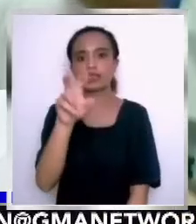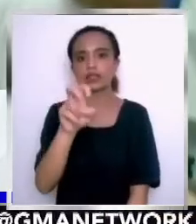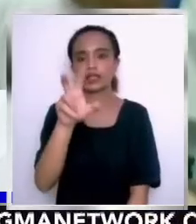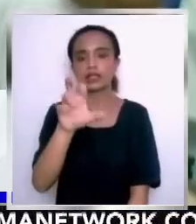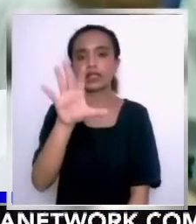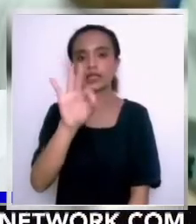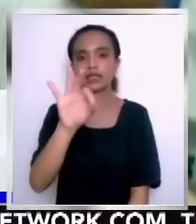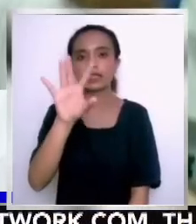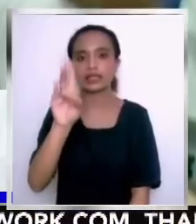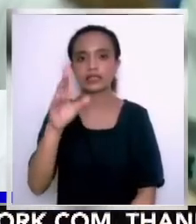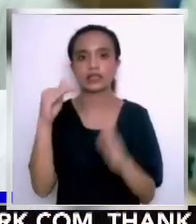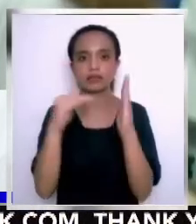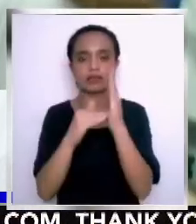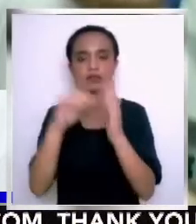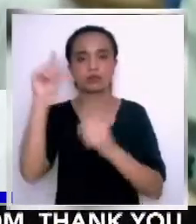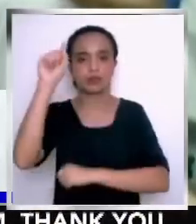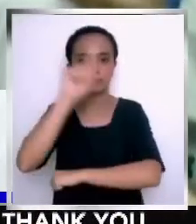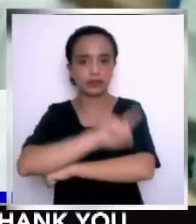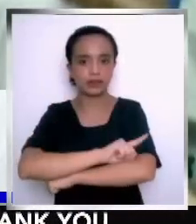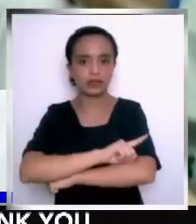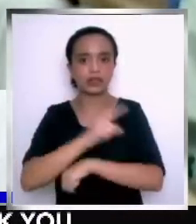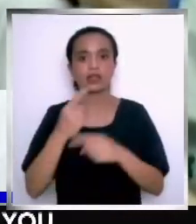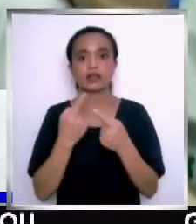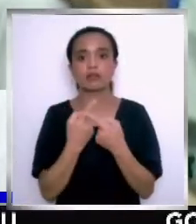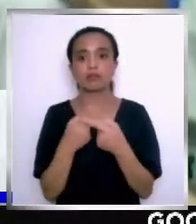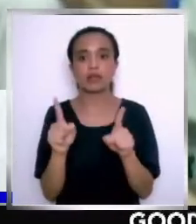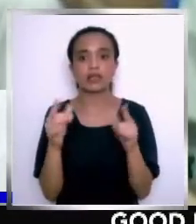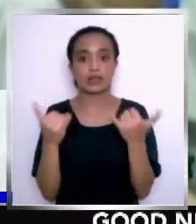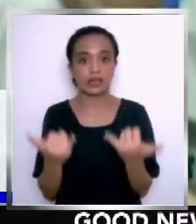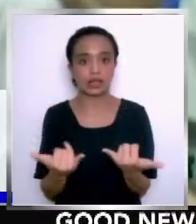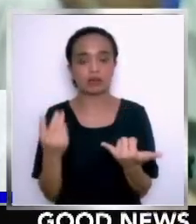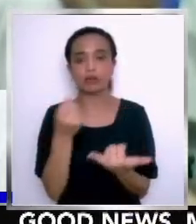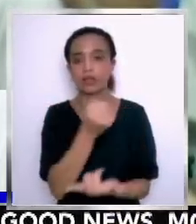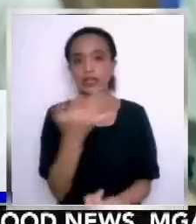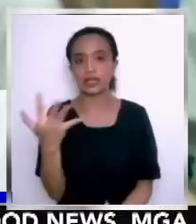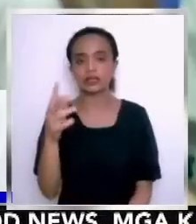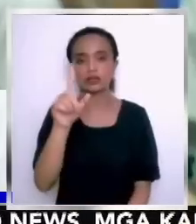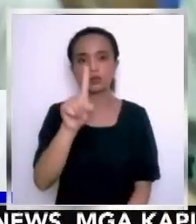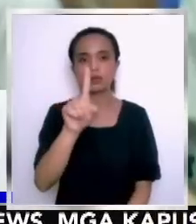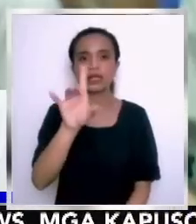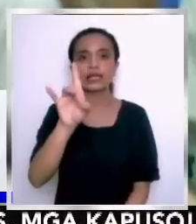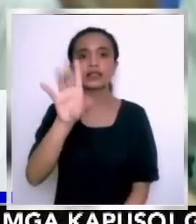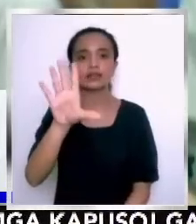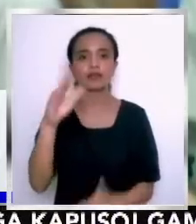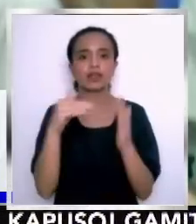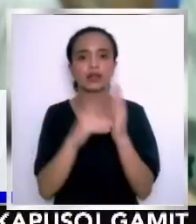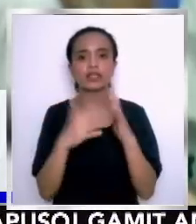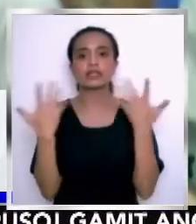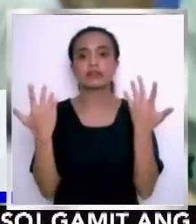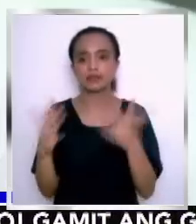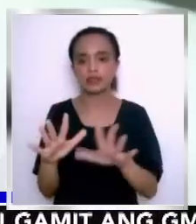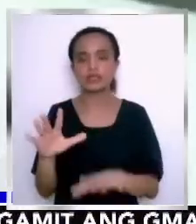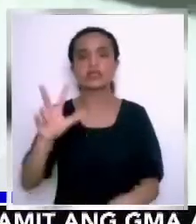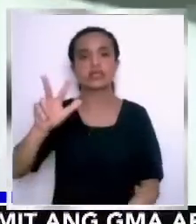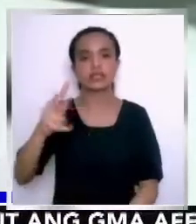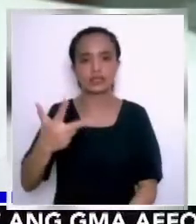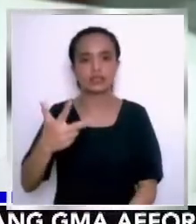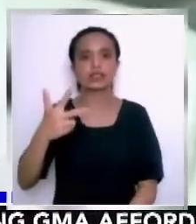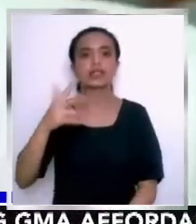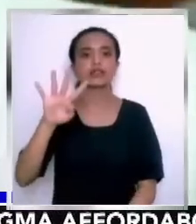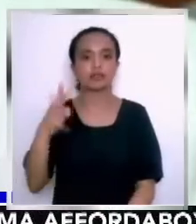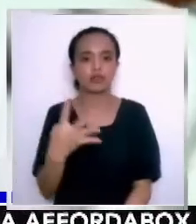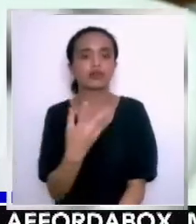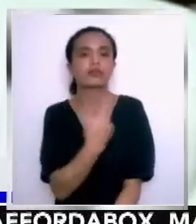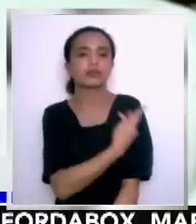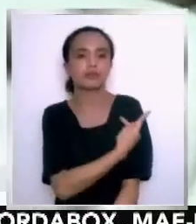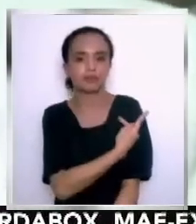kada araw. Pero sa ngayon, umaabot pa lang na 185,000 ang nababakunahan ng booster shot kada araw. Kulang pa tayo, it's just